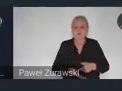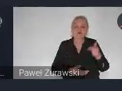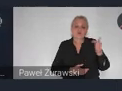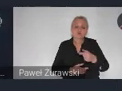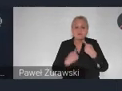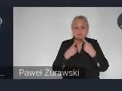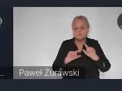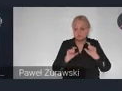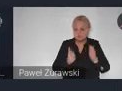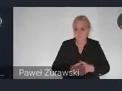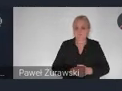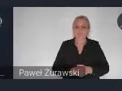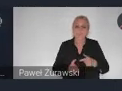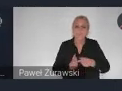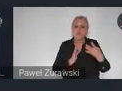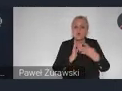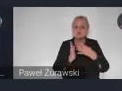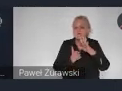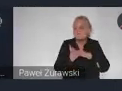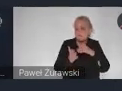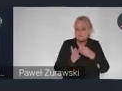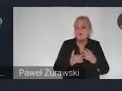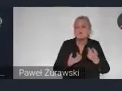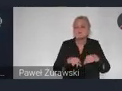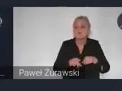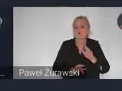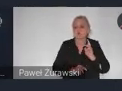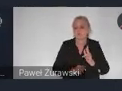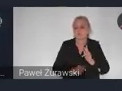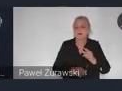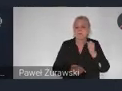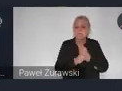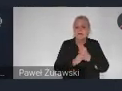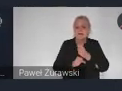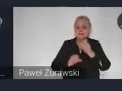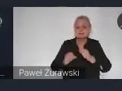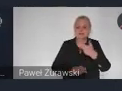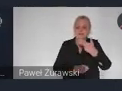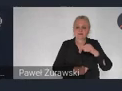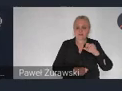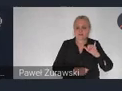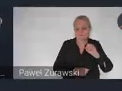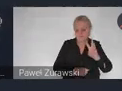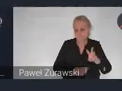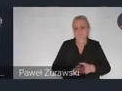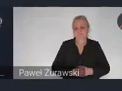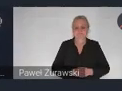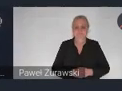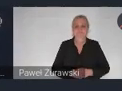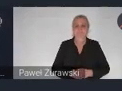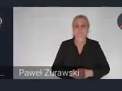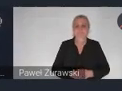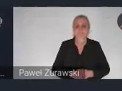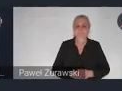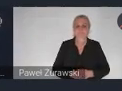nadmienić że oceny formalnej dokonują pracownicy Narodowego Instytutu Wolności